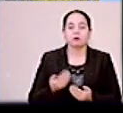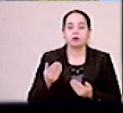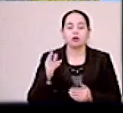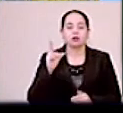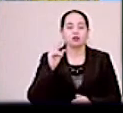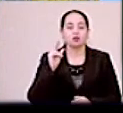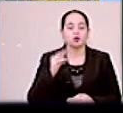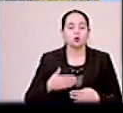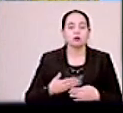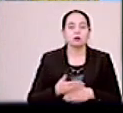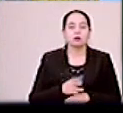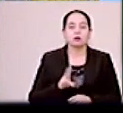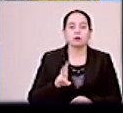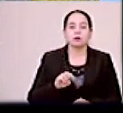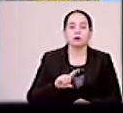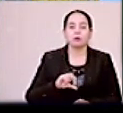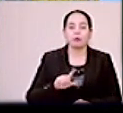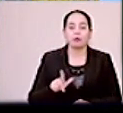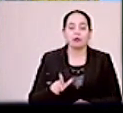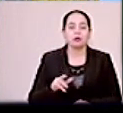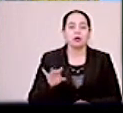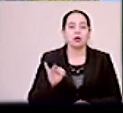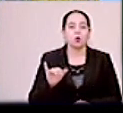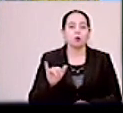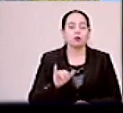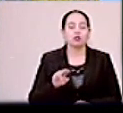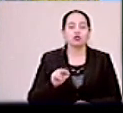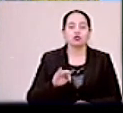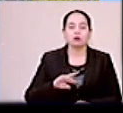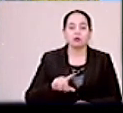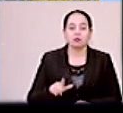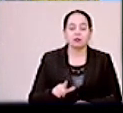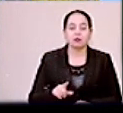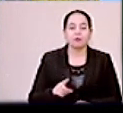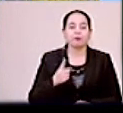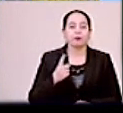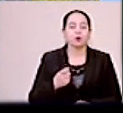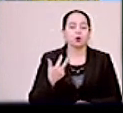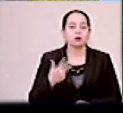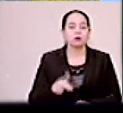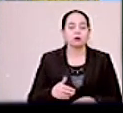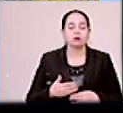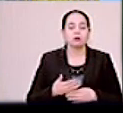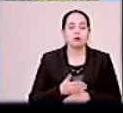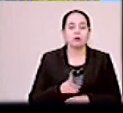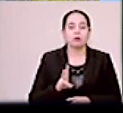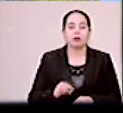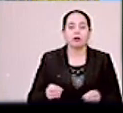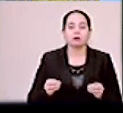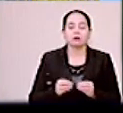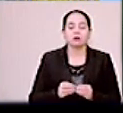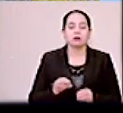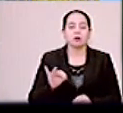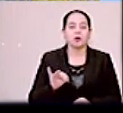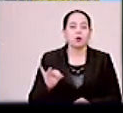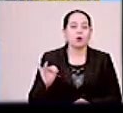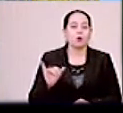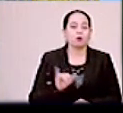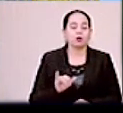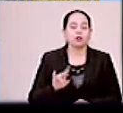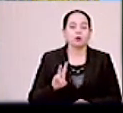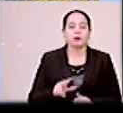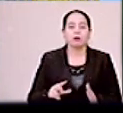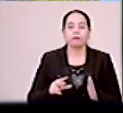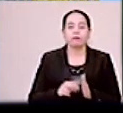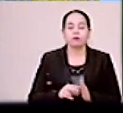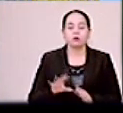число делим на знаменатель и умножаем на числитель. 130 делим на 10 и умножаем на